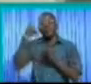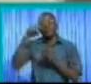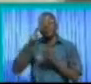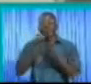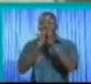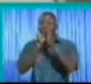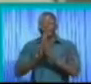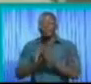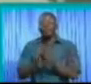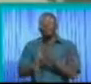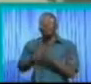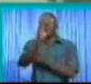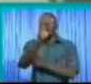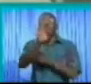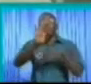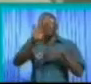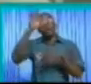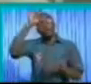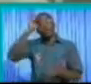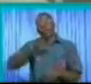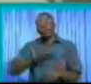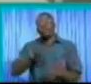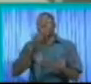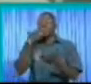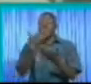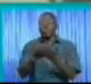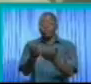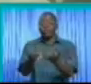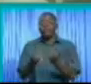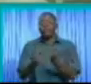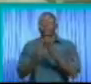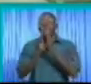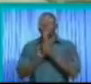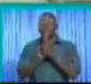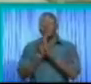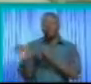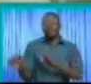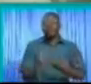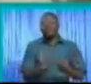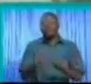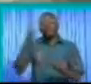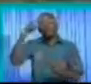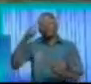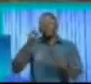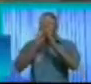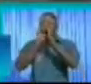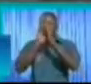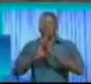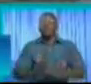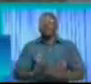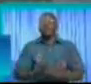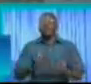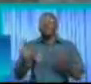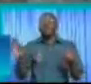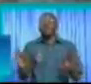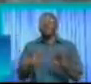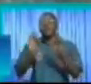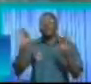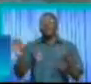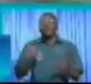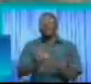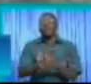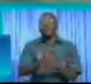nous demandons à tous les hommes de bonne volonté de prier et d'agir en faveur de la paix. Célébrée à la cathédrale de